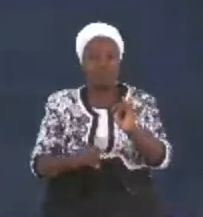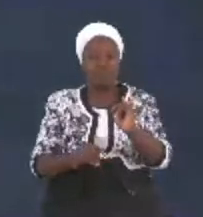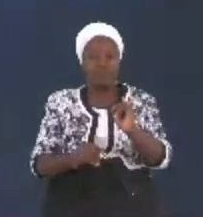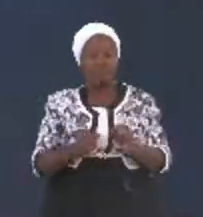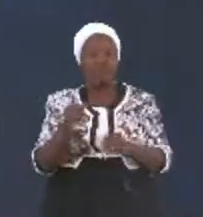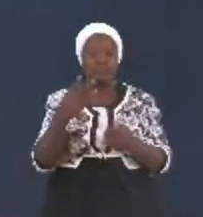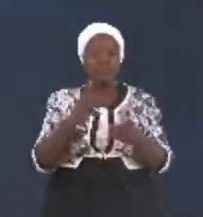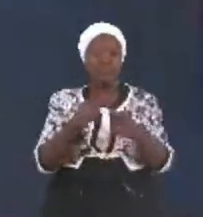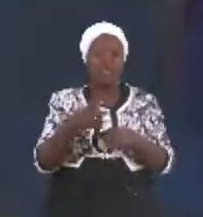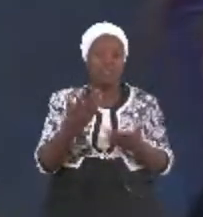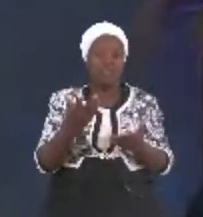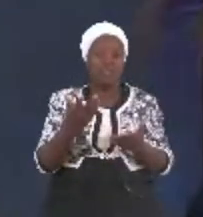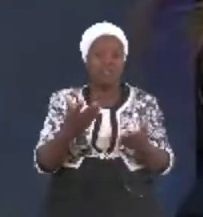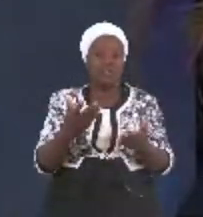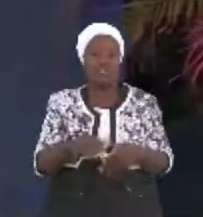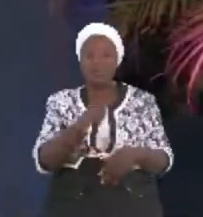incroyable, immédiate.